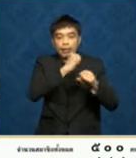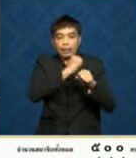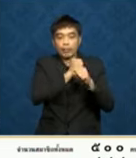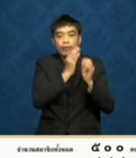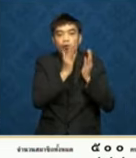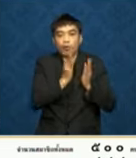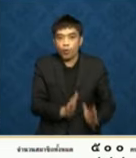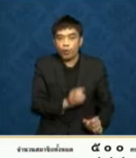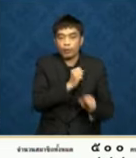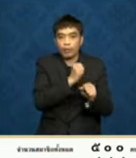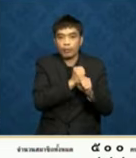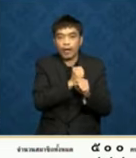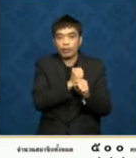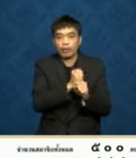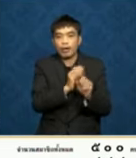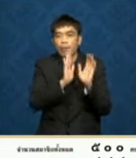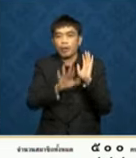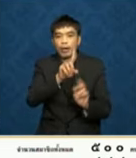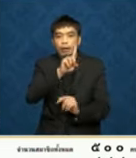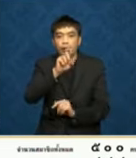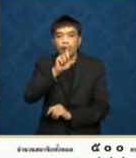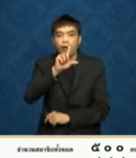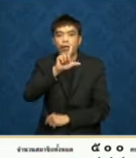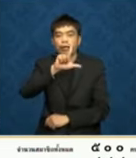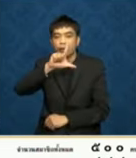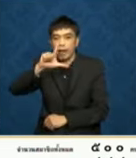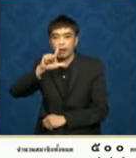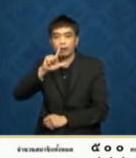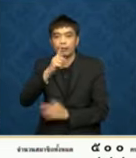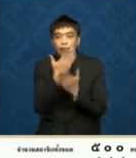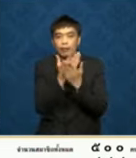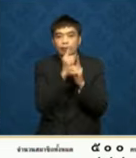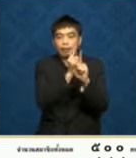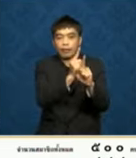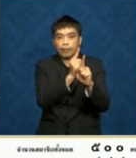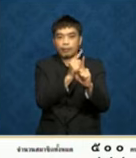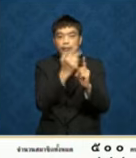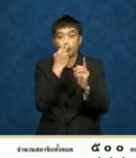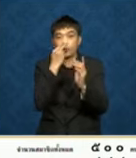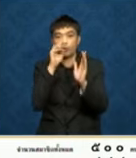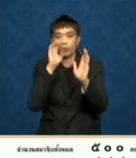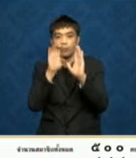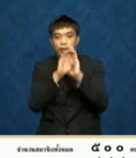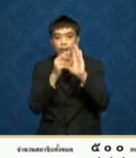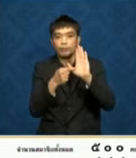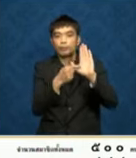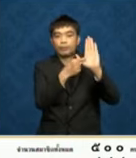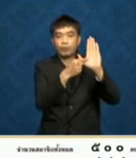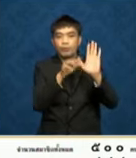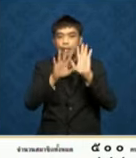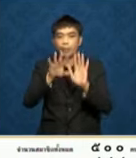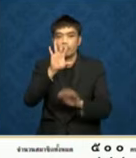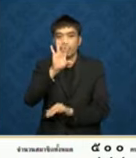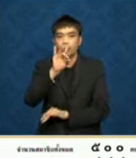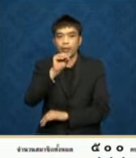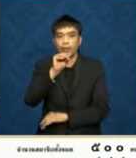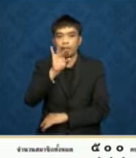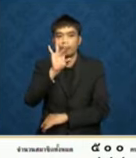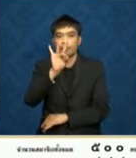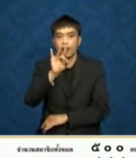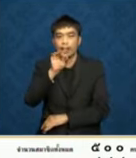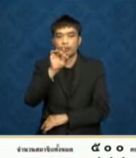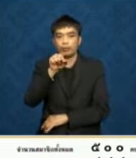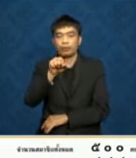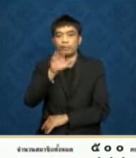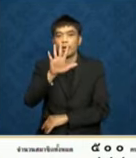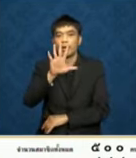นะครับเป็นเงินอยู่ที่ 101 ลานบาทนะครัตามตวเลขที่อยู่บนจอนะครับ หรอประมาณ 88%ซ